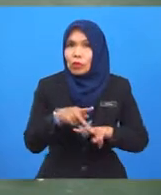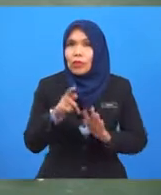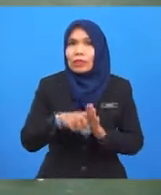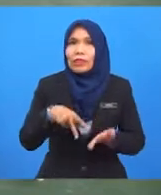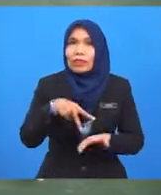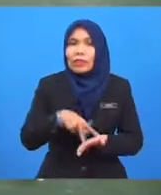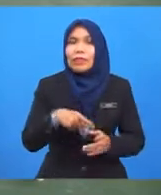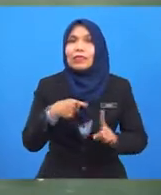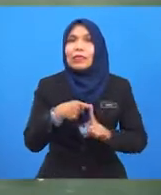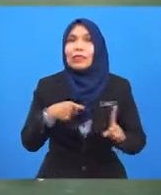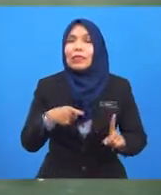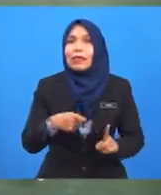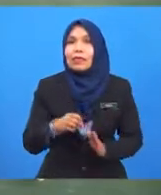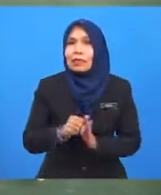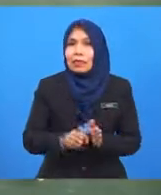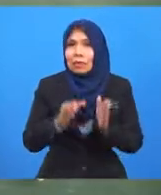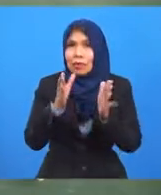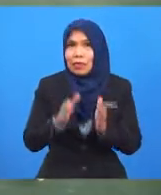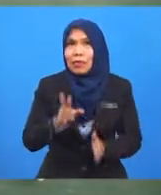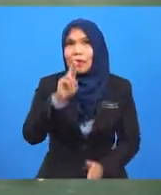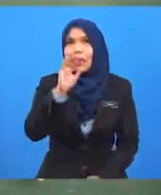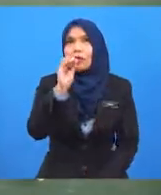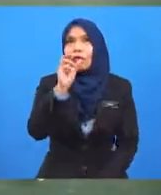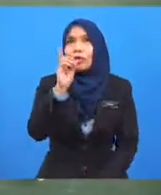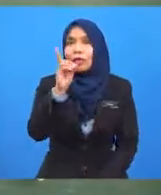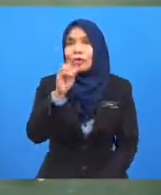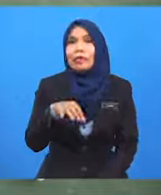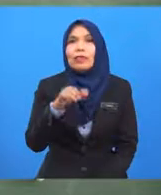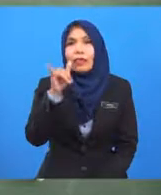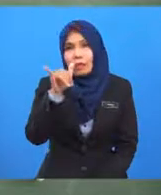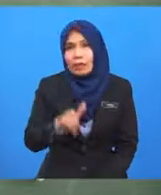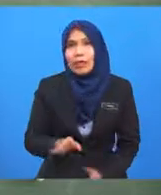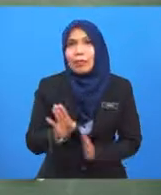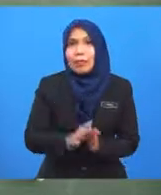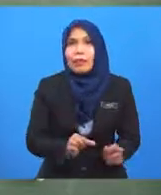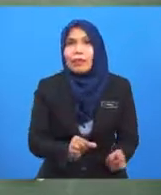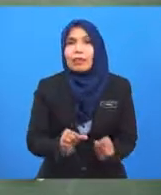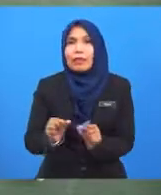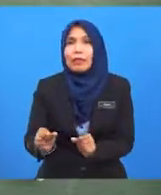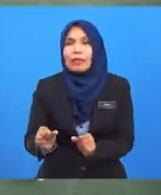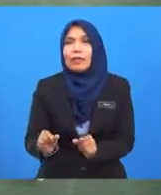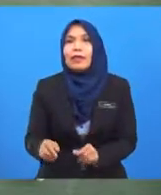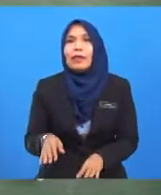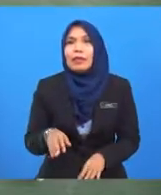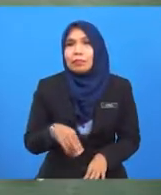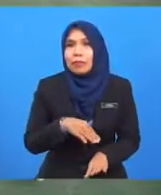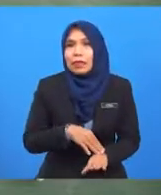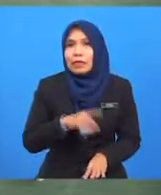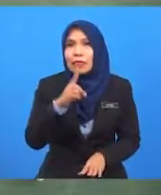daripada sebatang rod yang bergerak pada satu titik tetap yang